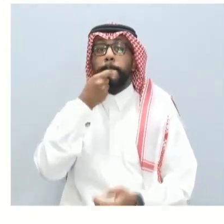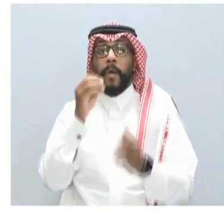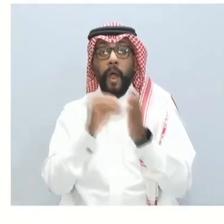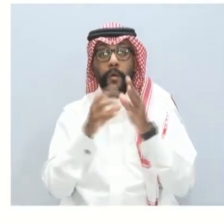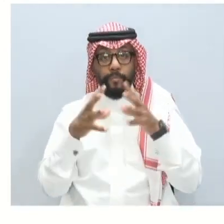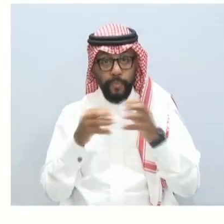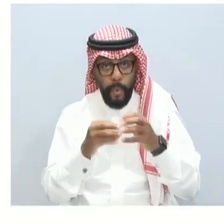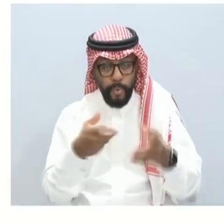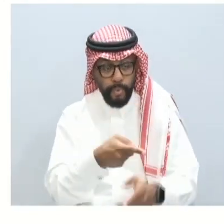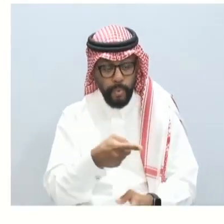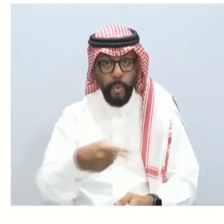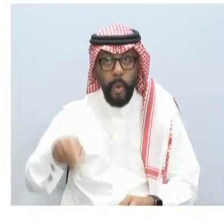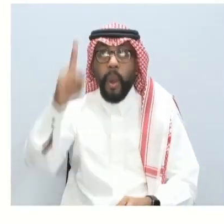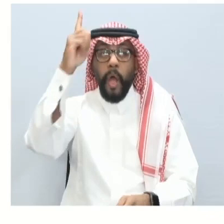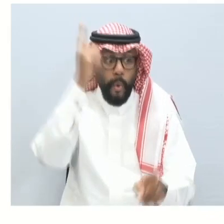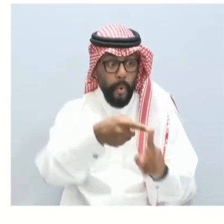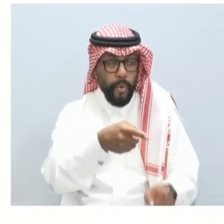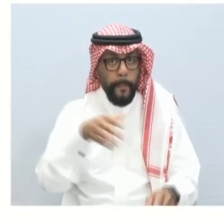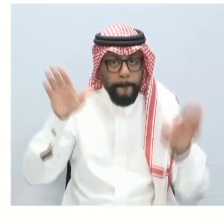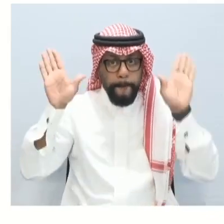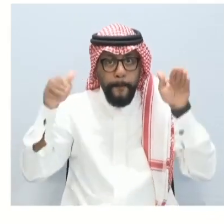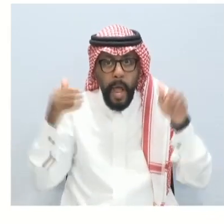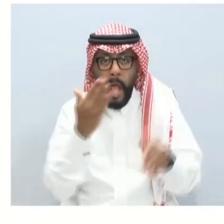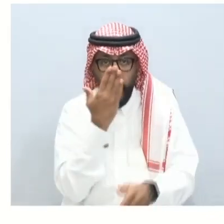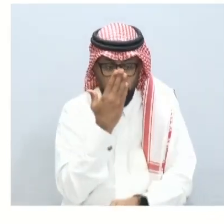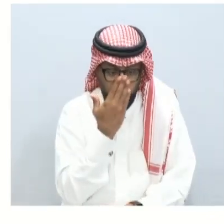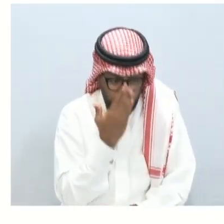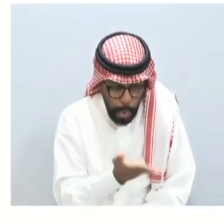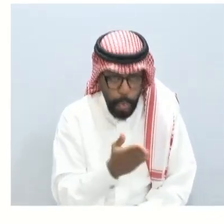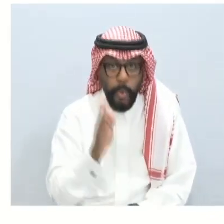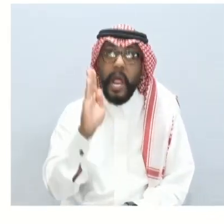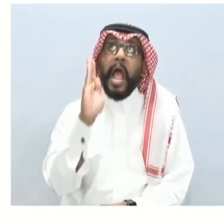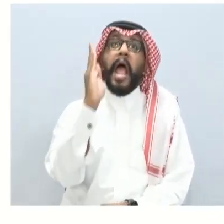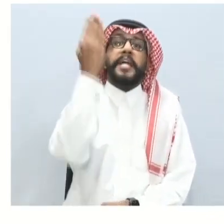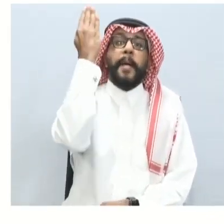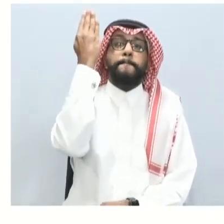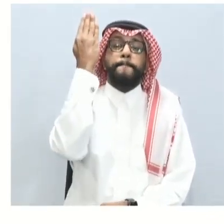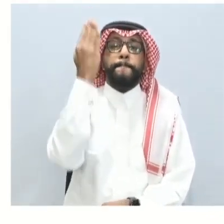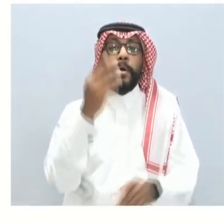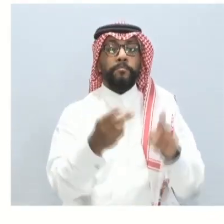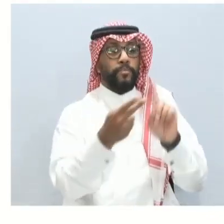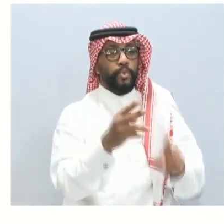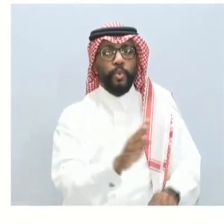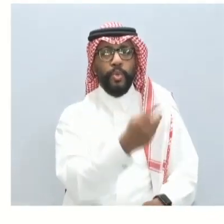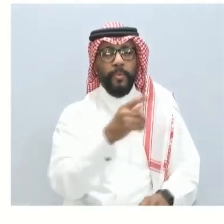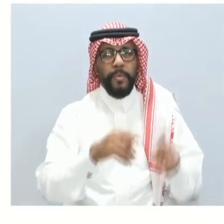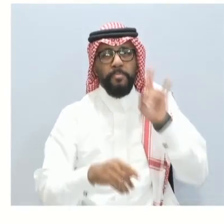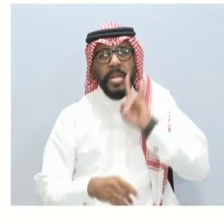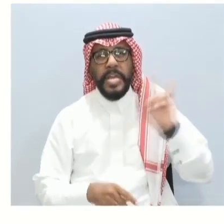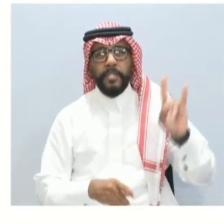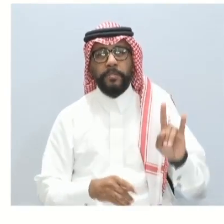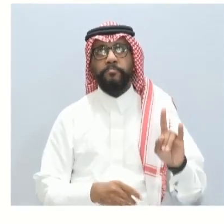لادم فسجدوا الا ابليس اى استكبر ماذا قال الله بعدها